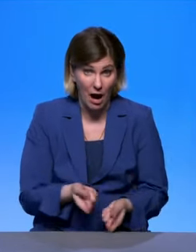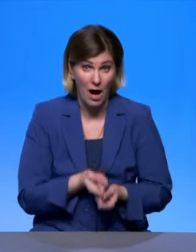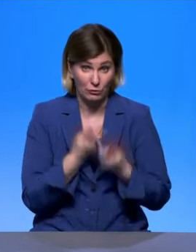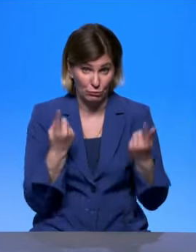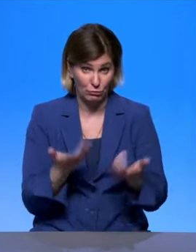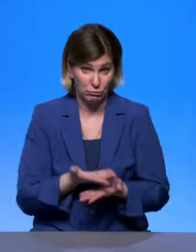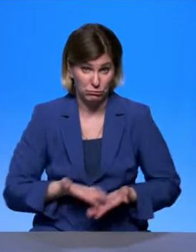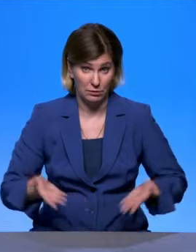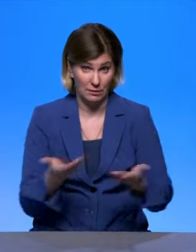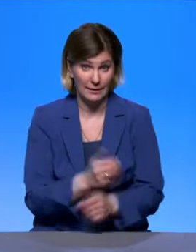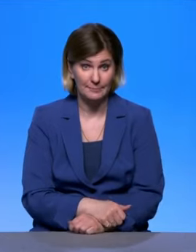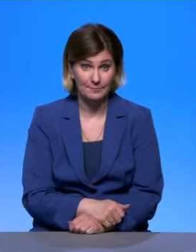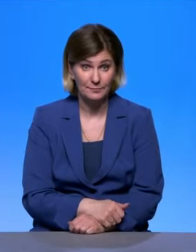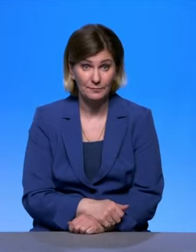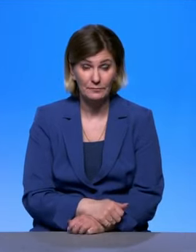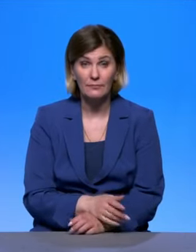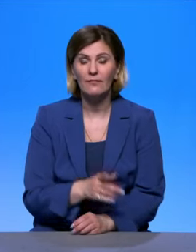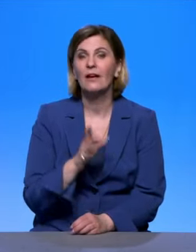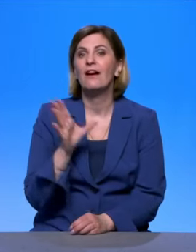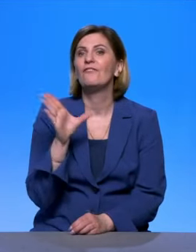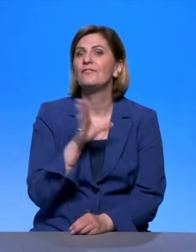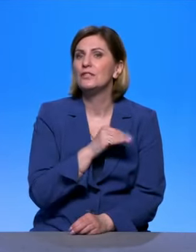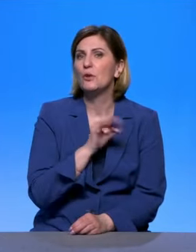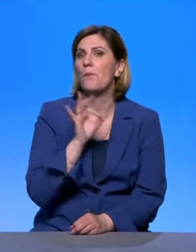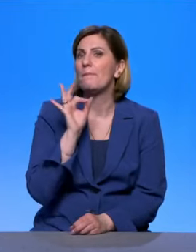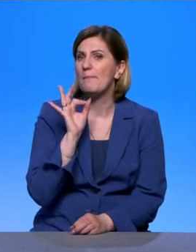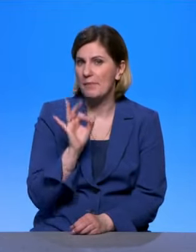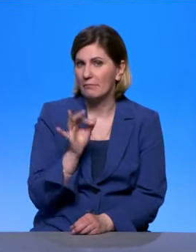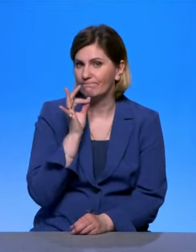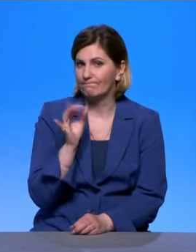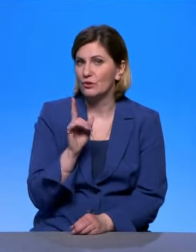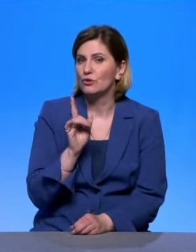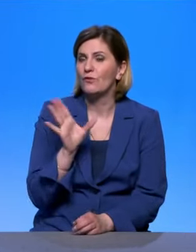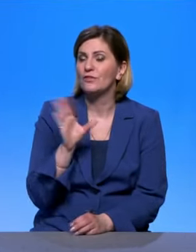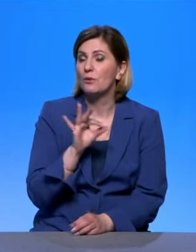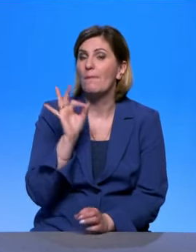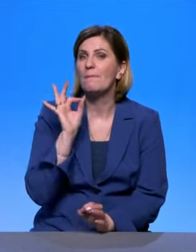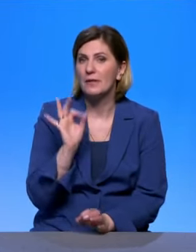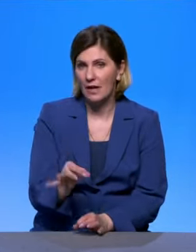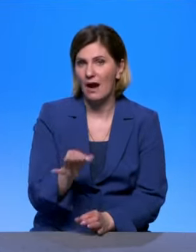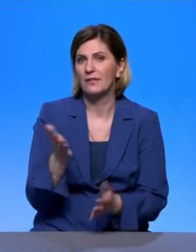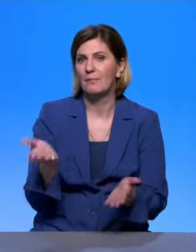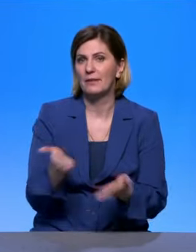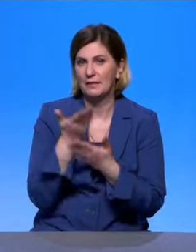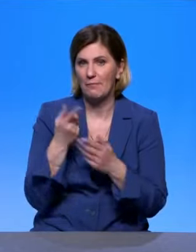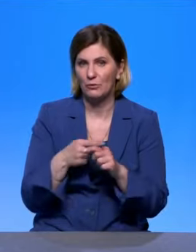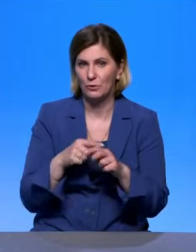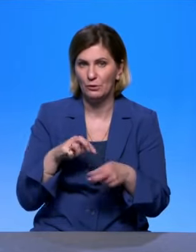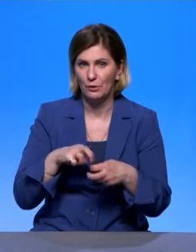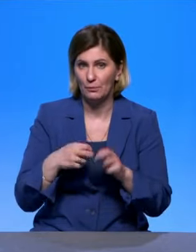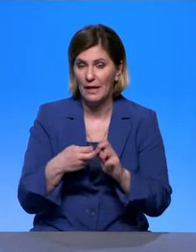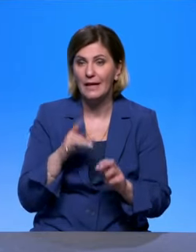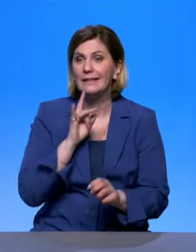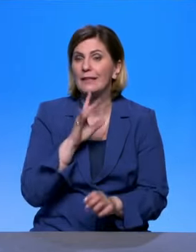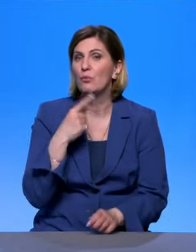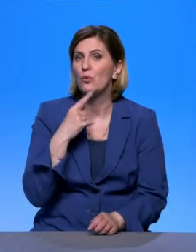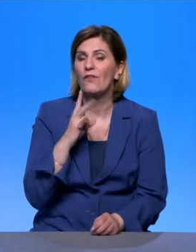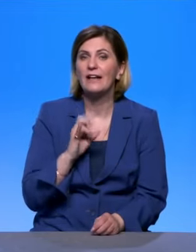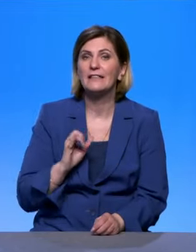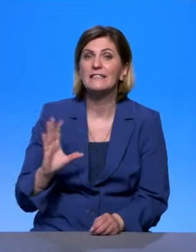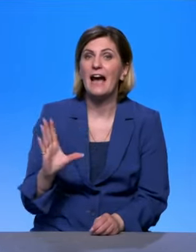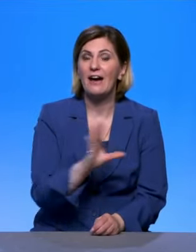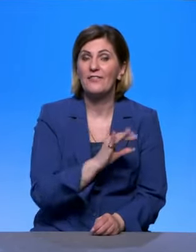кажется, что вы очень правильно поднимаете эту проблему психологического климата в российских школах. Не буду говорить сейчас, наверное, за все, да, но